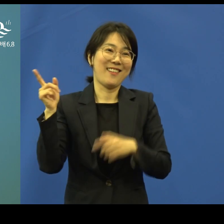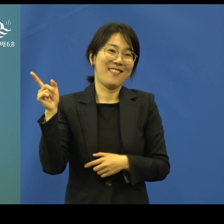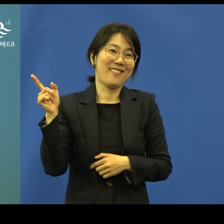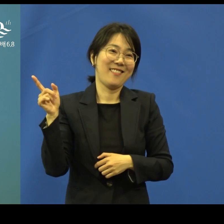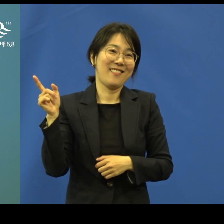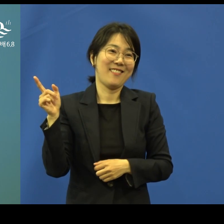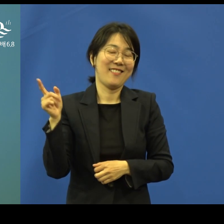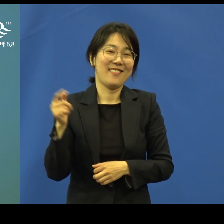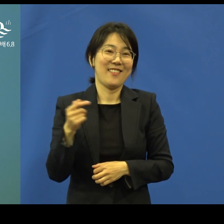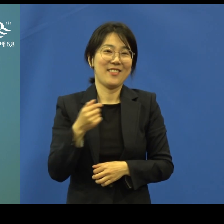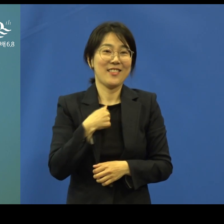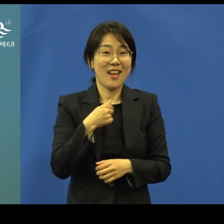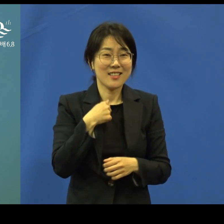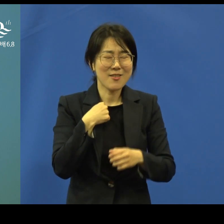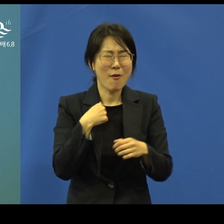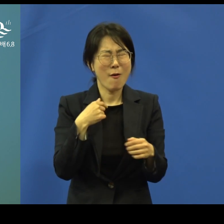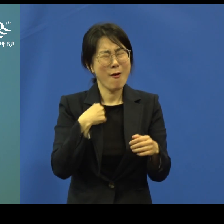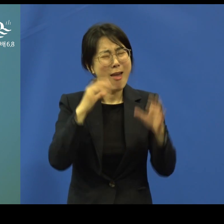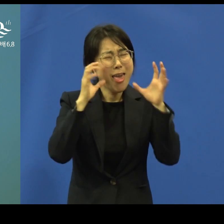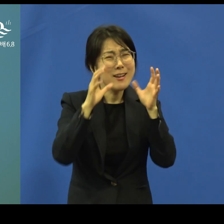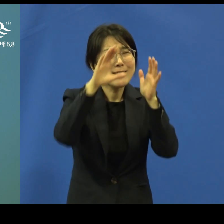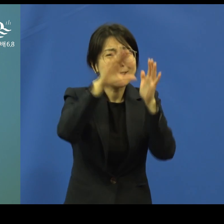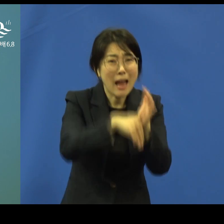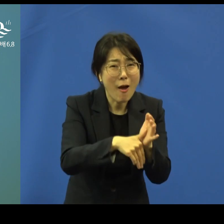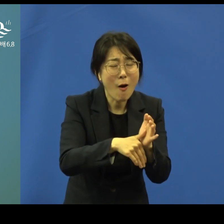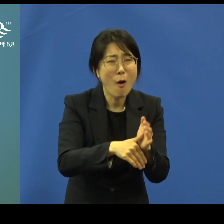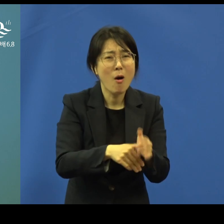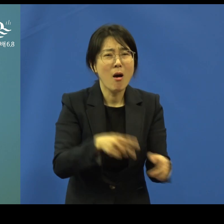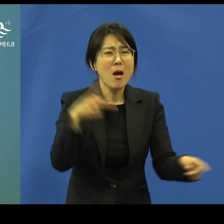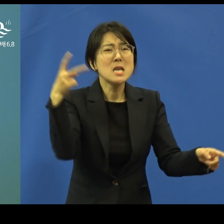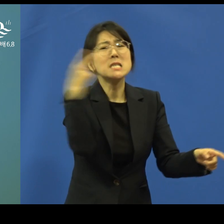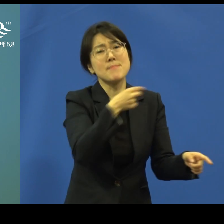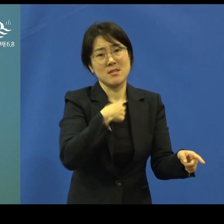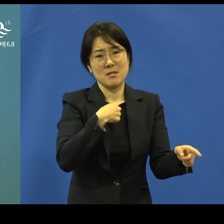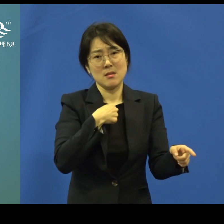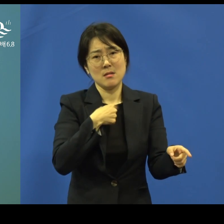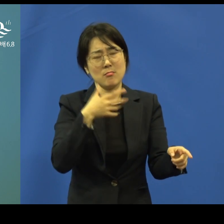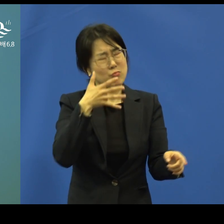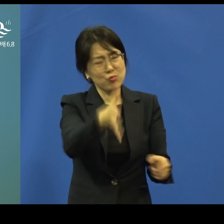그래서 저도 고등학교 때 일주일 금식 2번 했다고 그러잖아요.